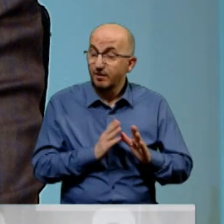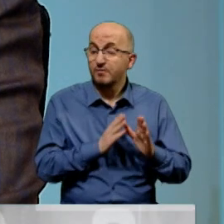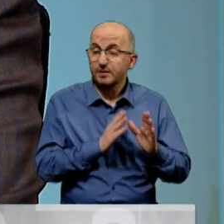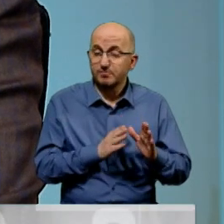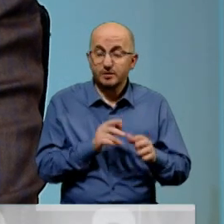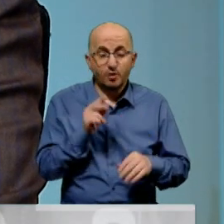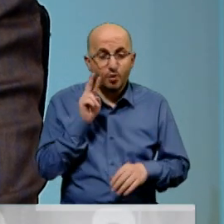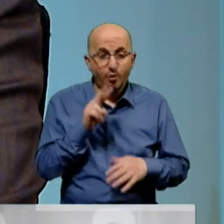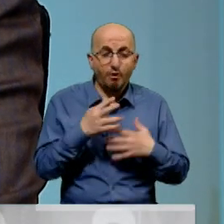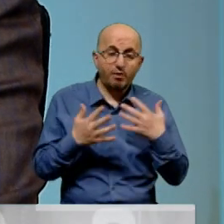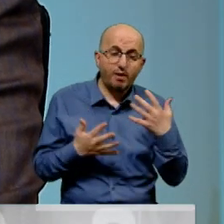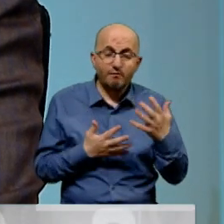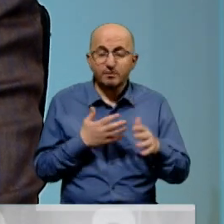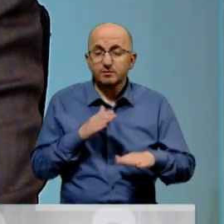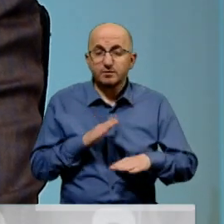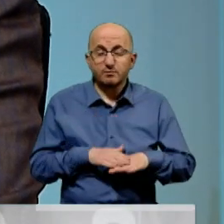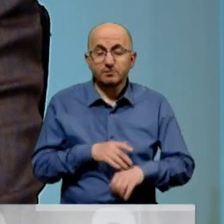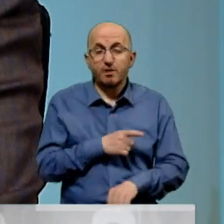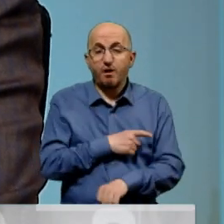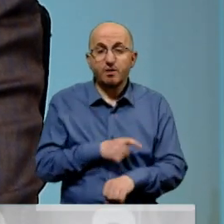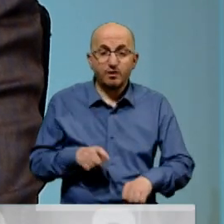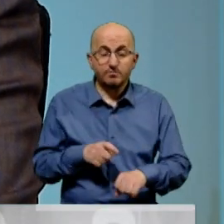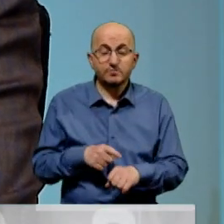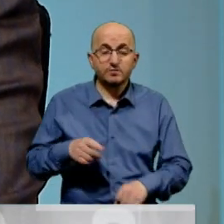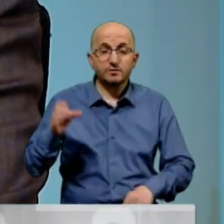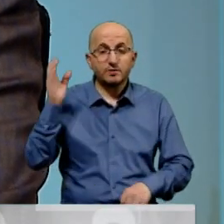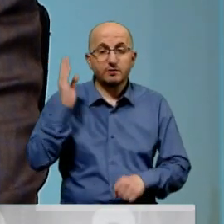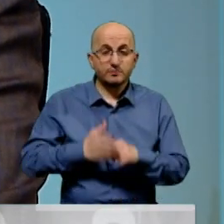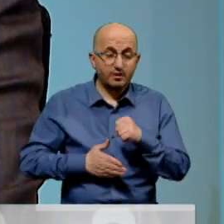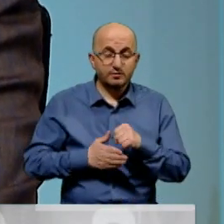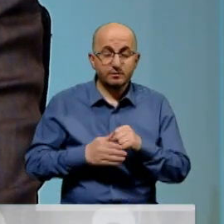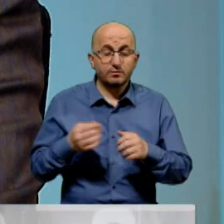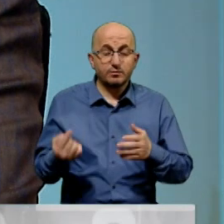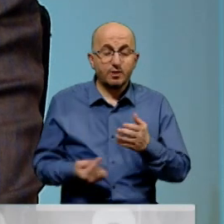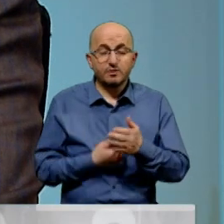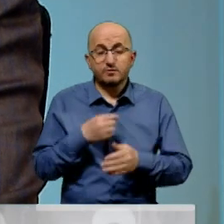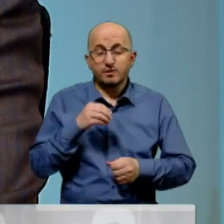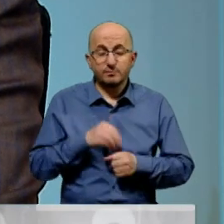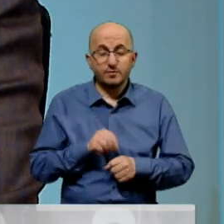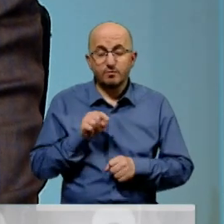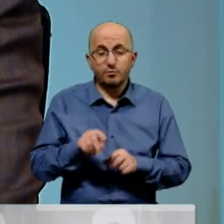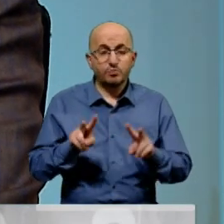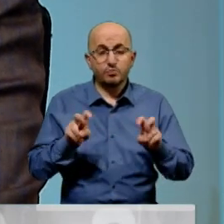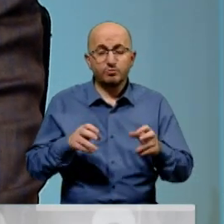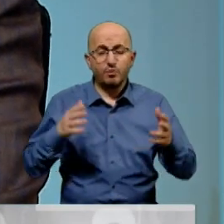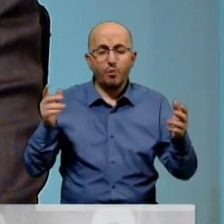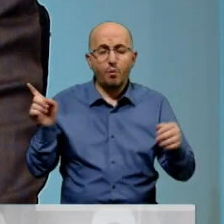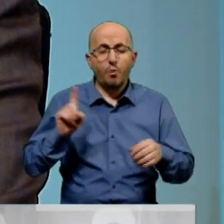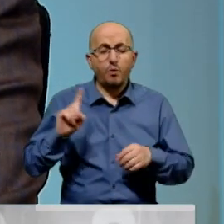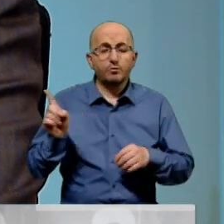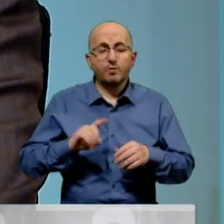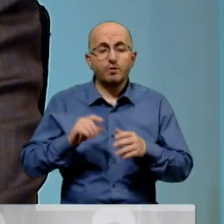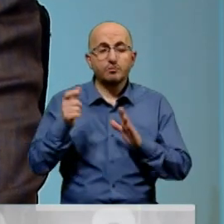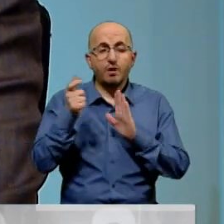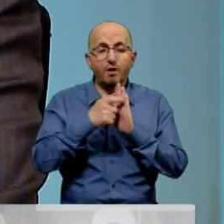ona göre hareket etmesi de haramdır dinen yasaktır Kur'an Kerim'de bu konuda onlarca ayet